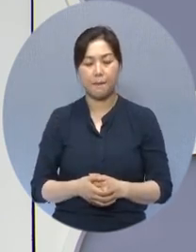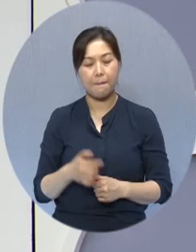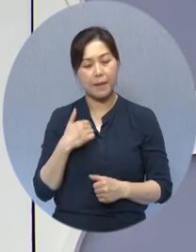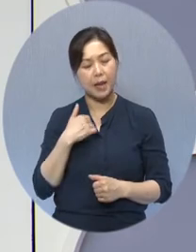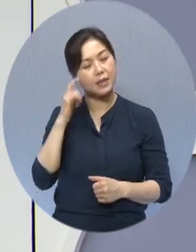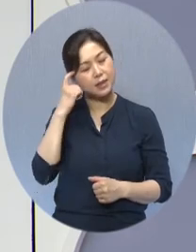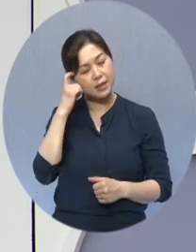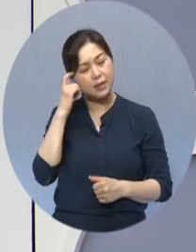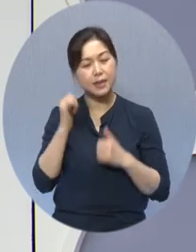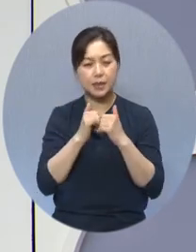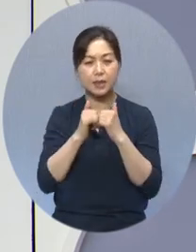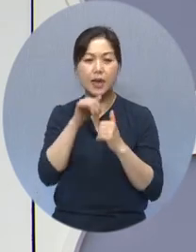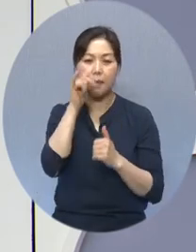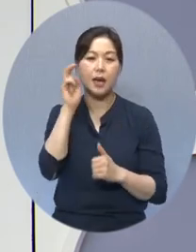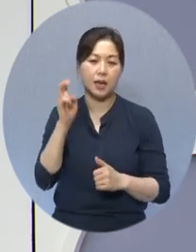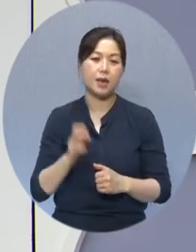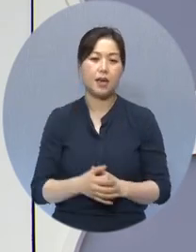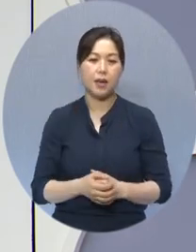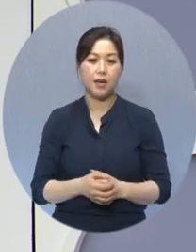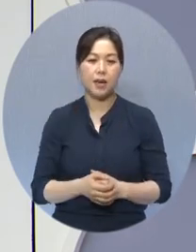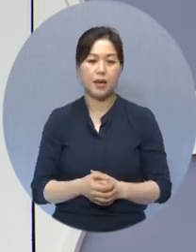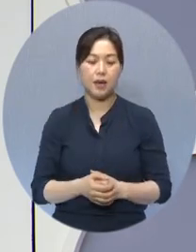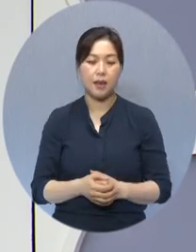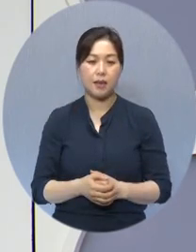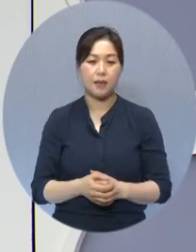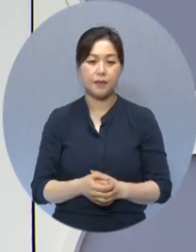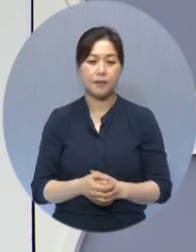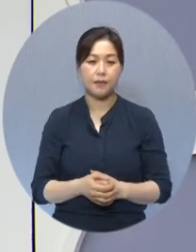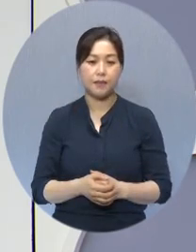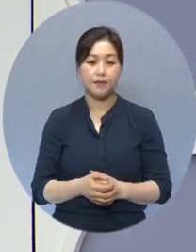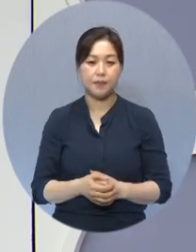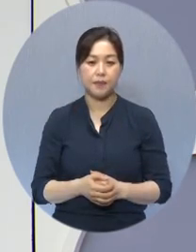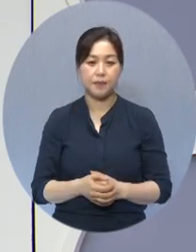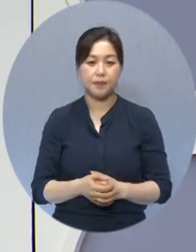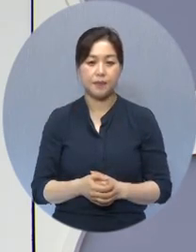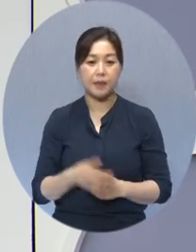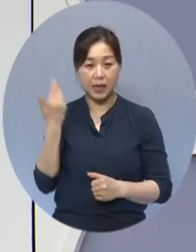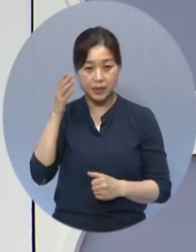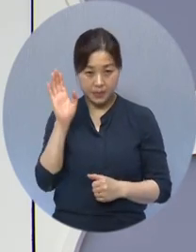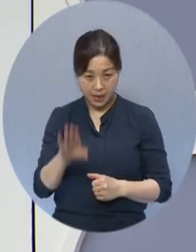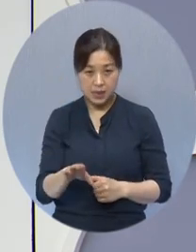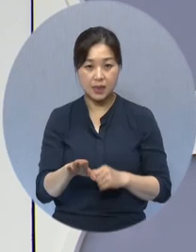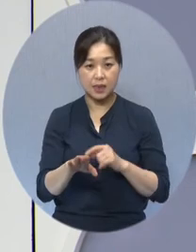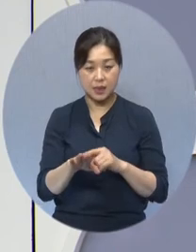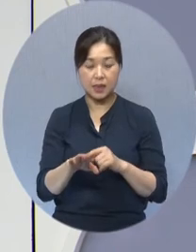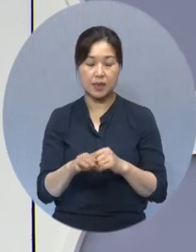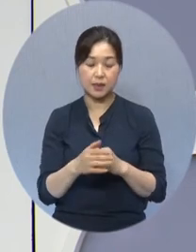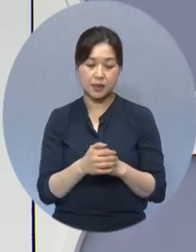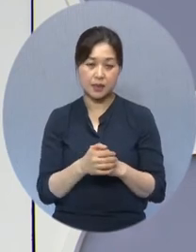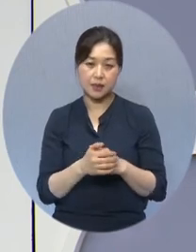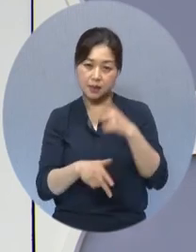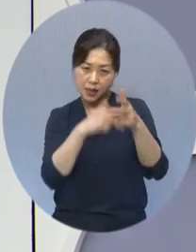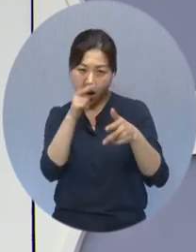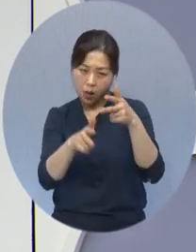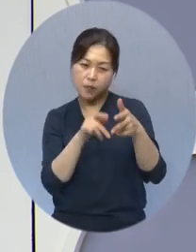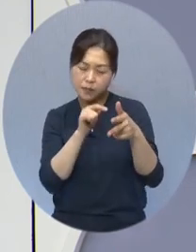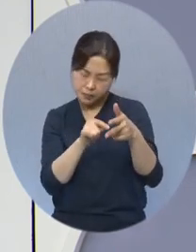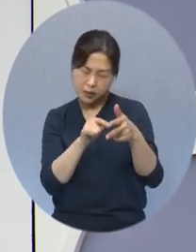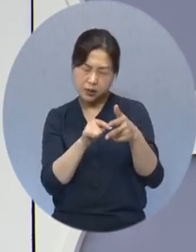뭐 예견을 합니다. 다만 우리 거기에 해당되시는 분들이 좀 큰 뜻을